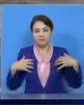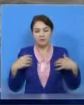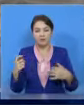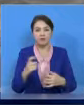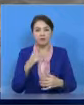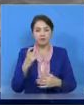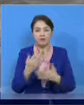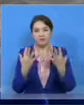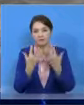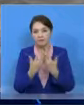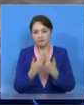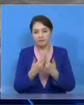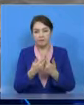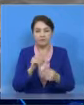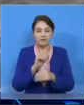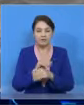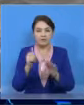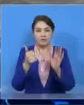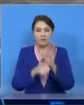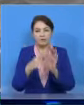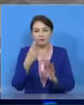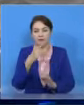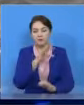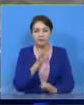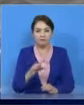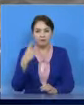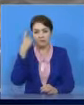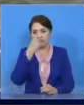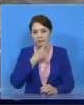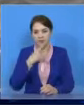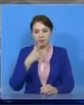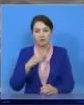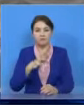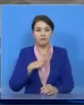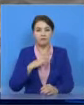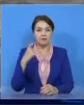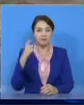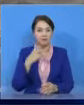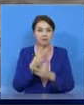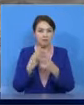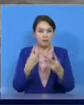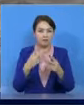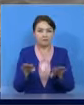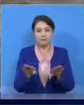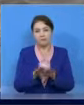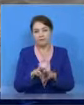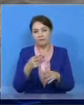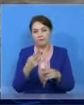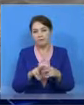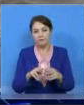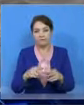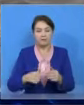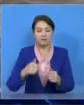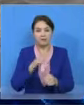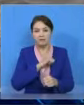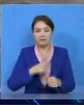шаруашылықтың саны, малдың үлесі 61% жеке қосалқы шаруашылыққа қарай. Сол себептен ең алдыңғы